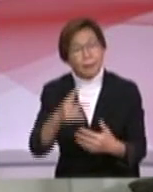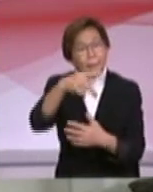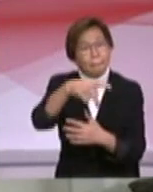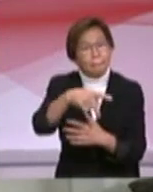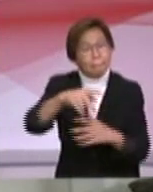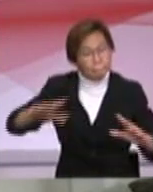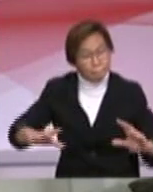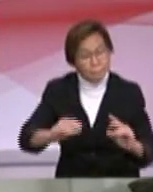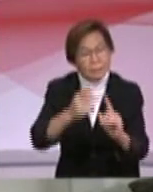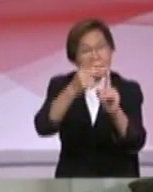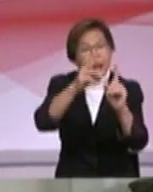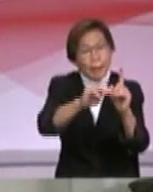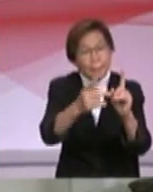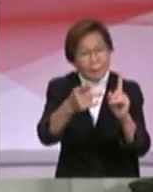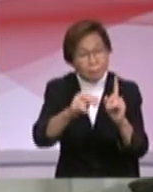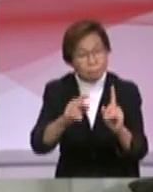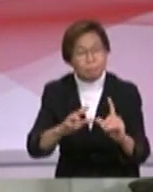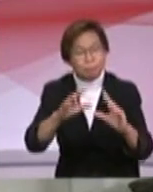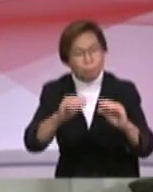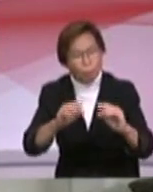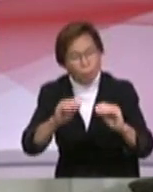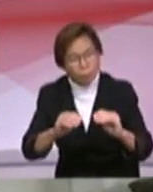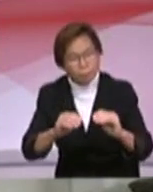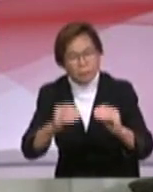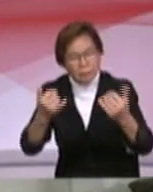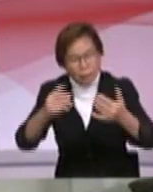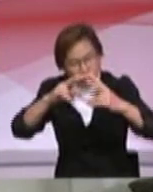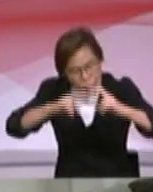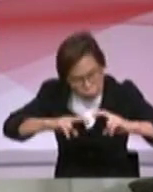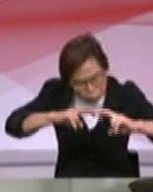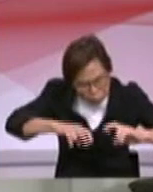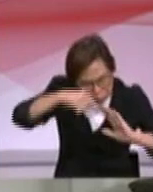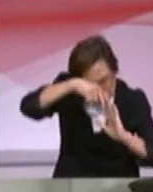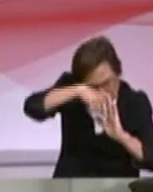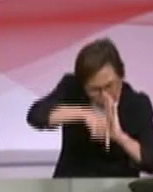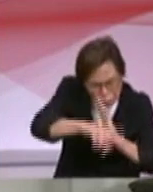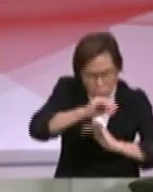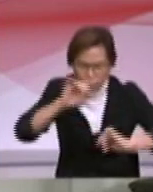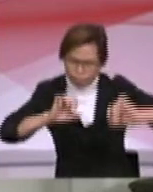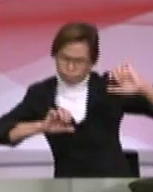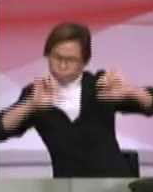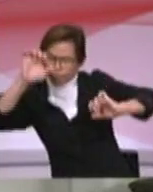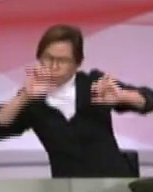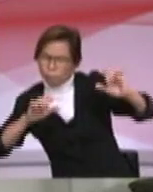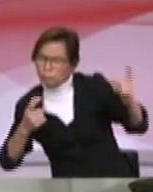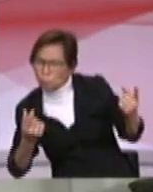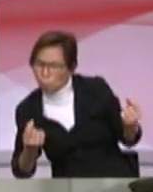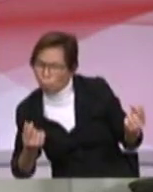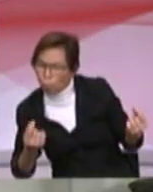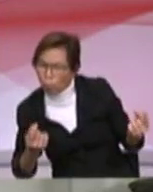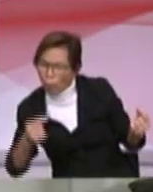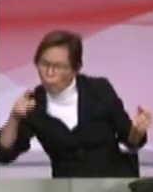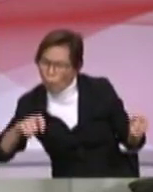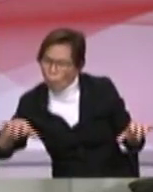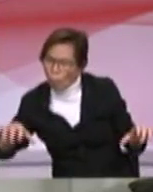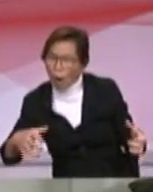khas MKN sedang memperhalusi dan menilai tindakan-tindakan yang